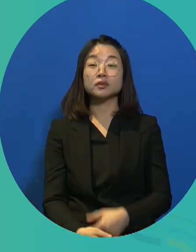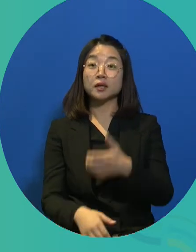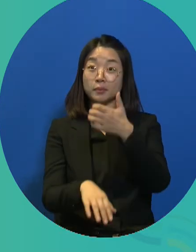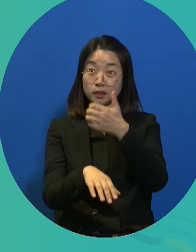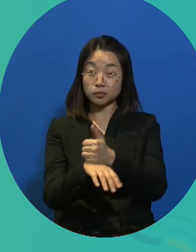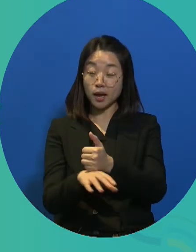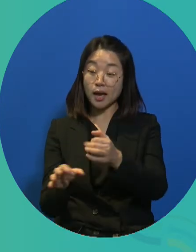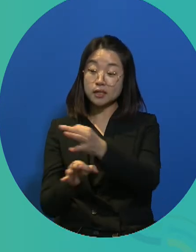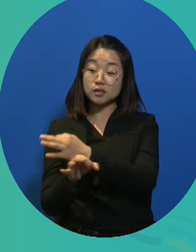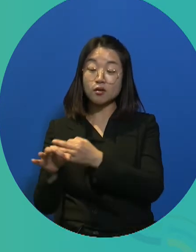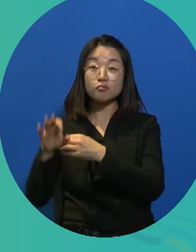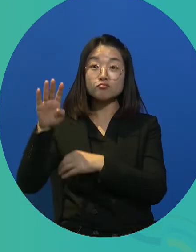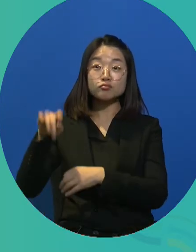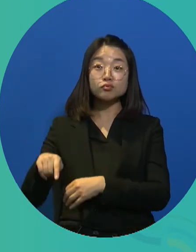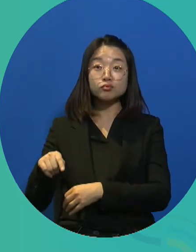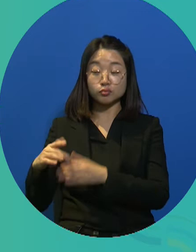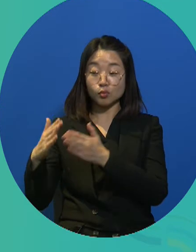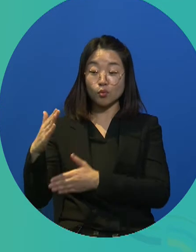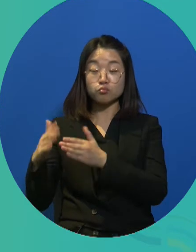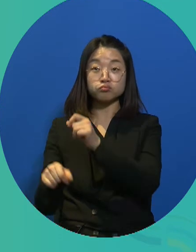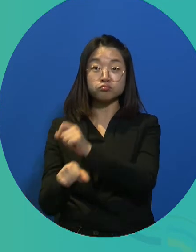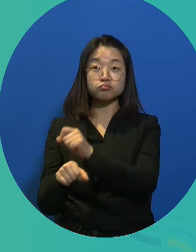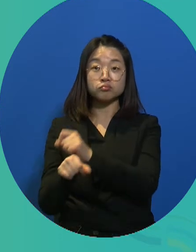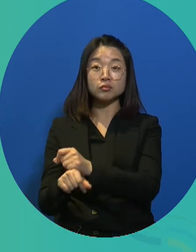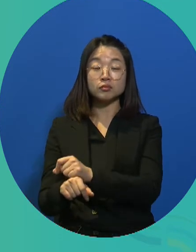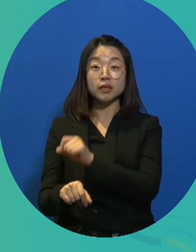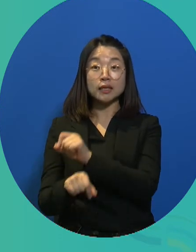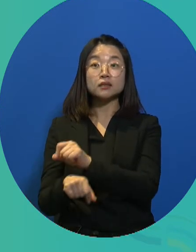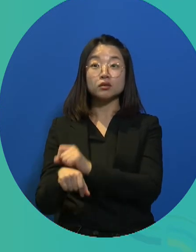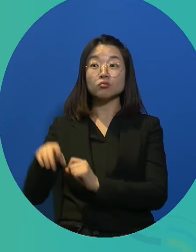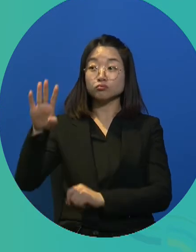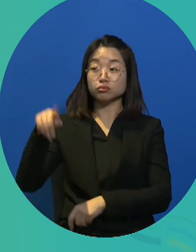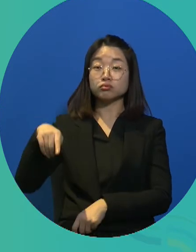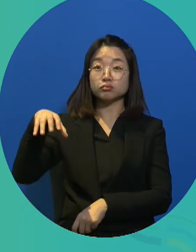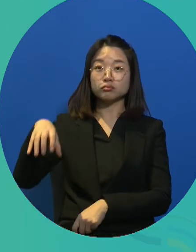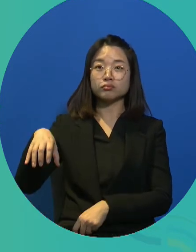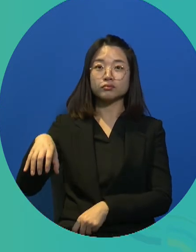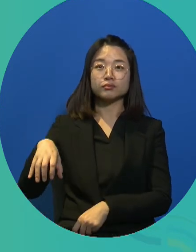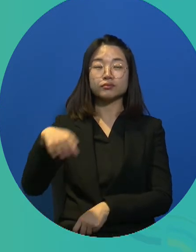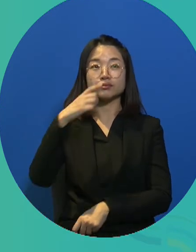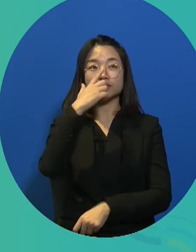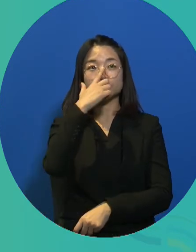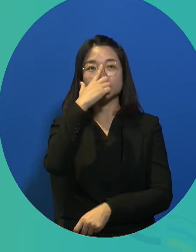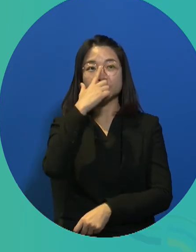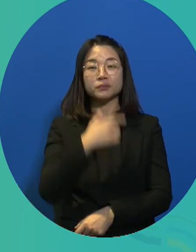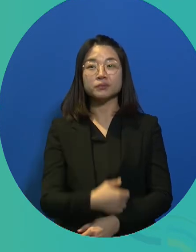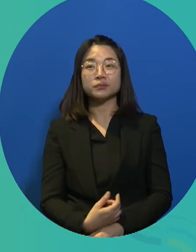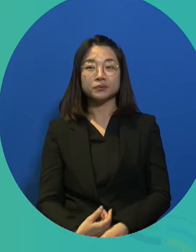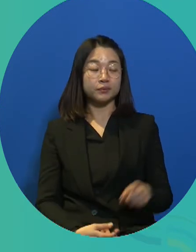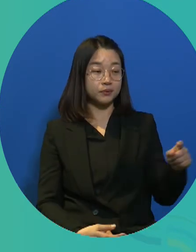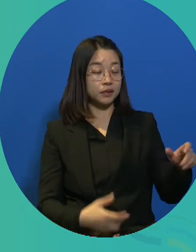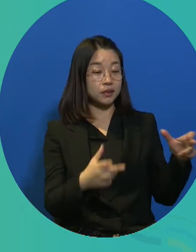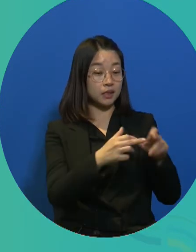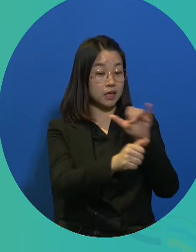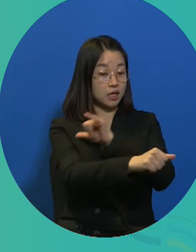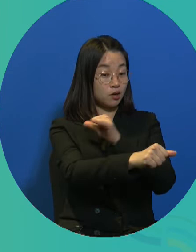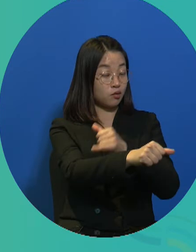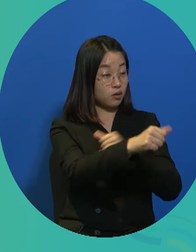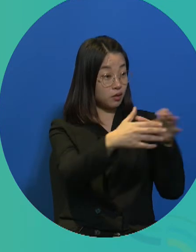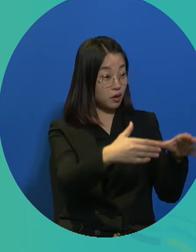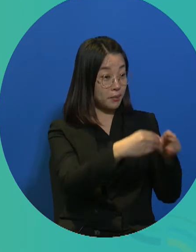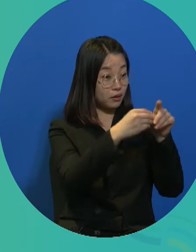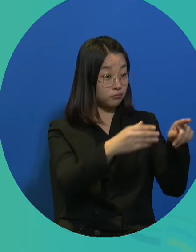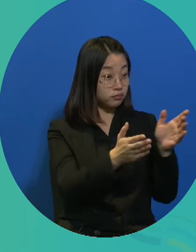마지막으로 행정부의 관점에서 말씀을 드리겠습니다. 행정부에서는 CRPD 선택 의정서 규범이